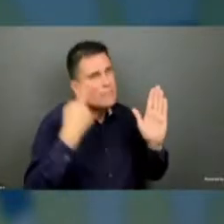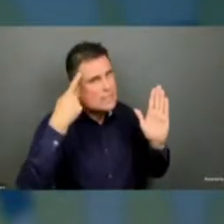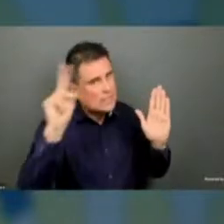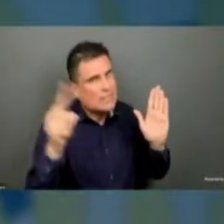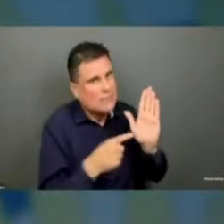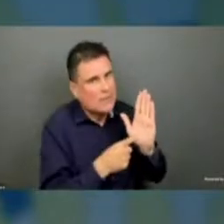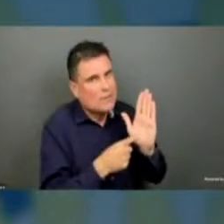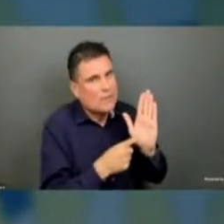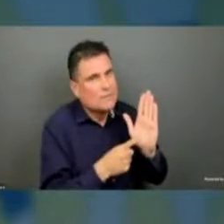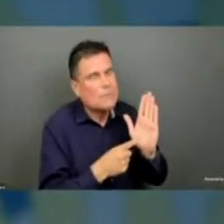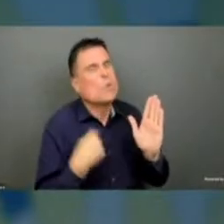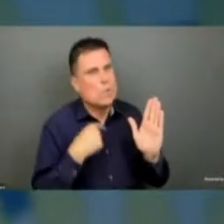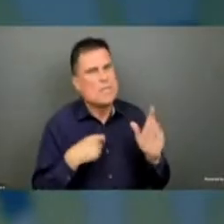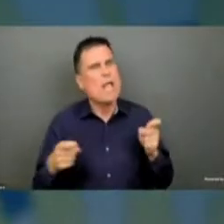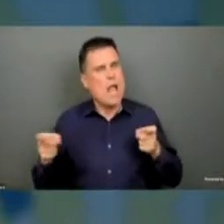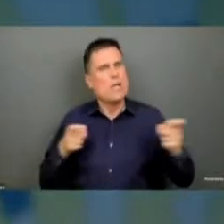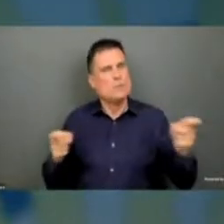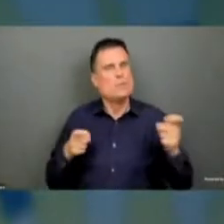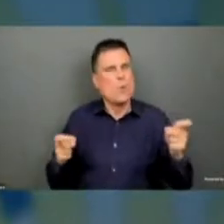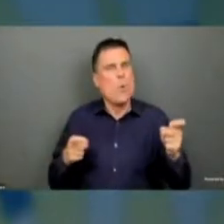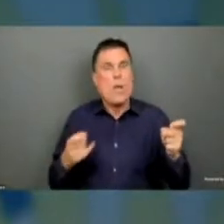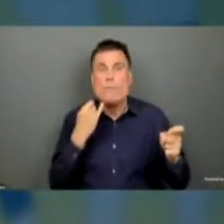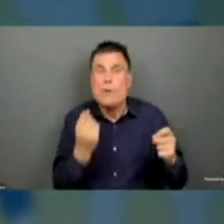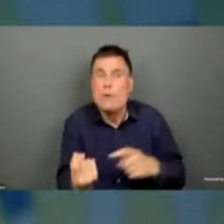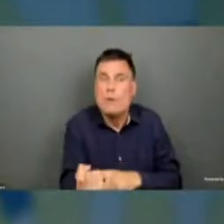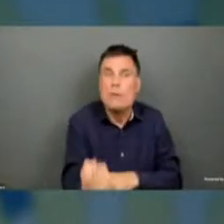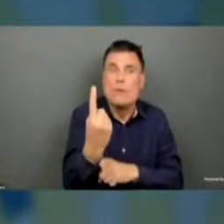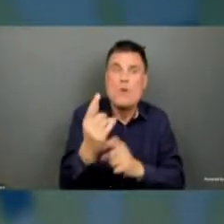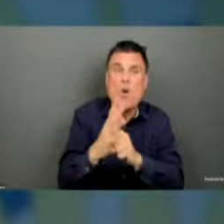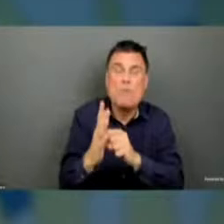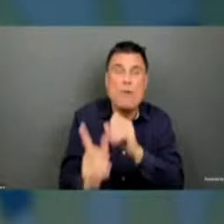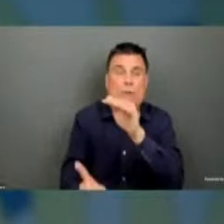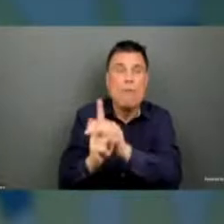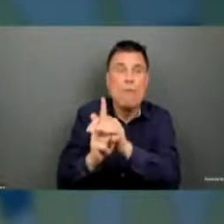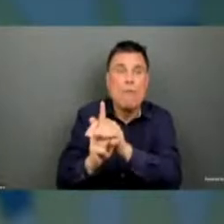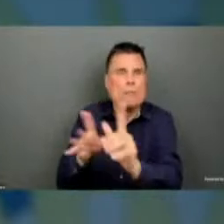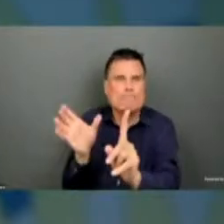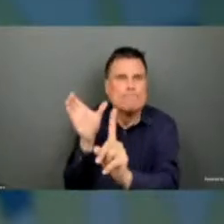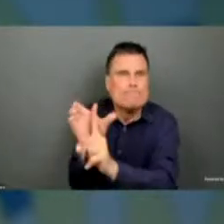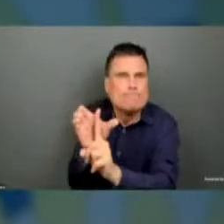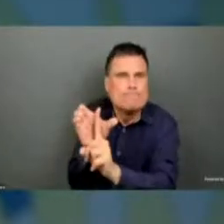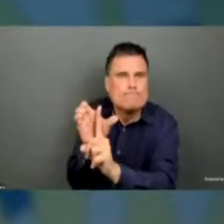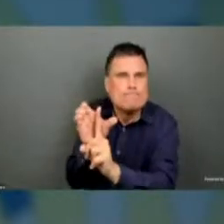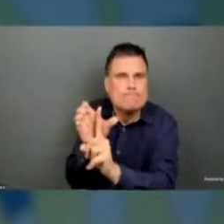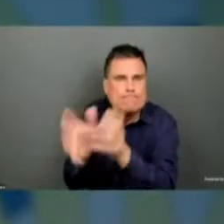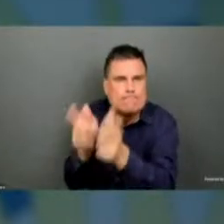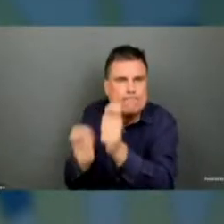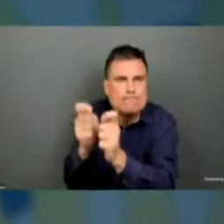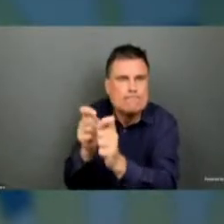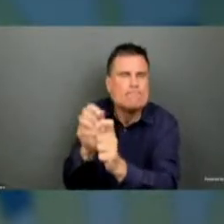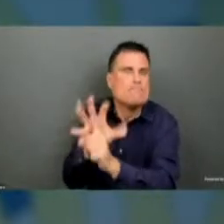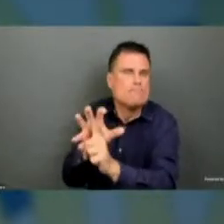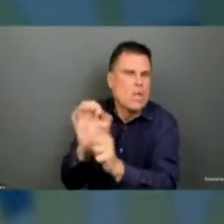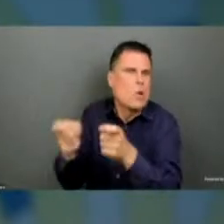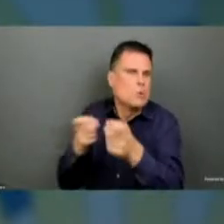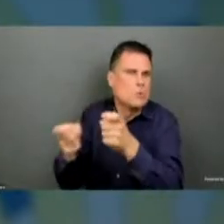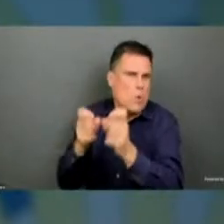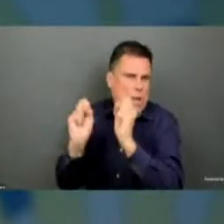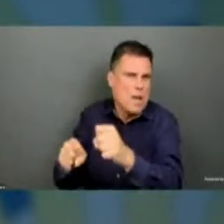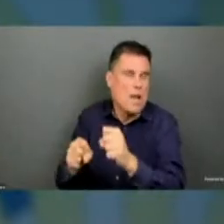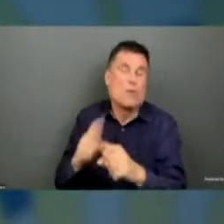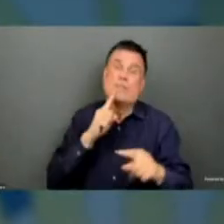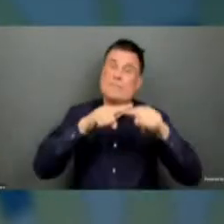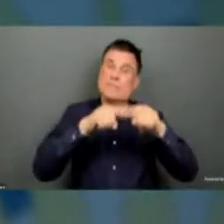这个前提下，到了9月份，就是还是要往下走。那么大家如果要选